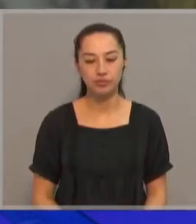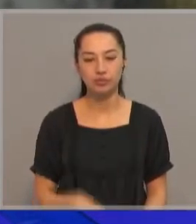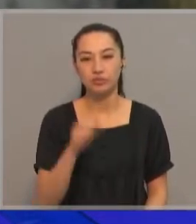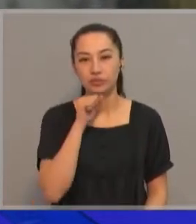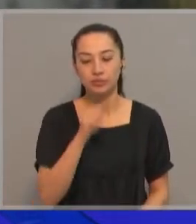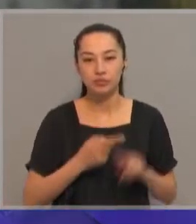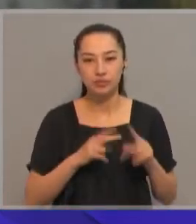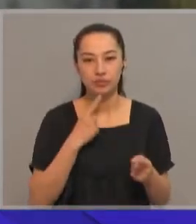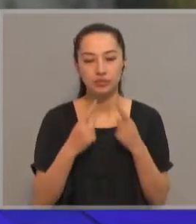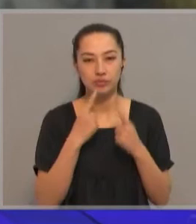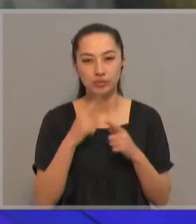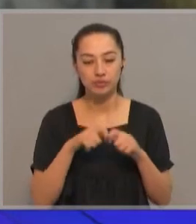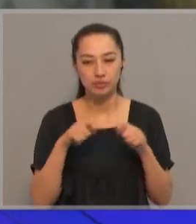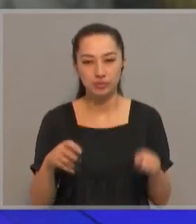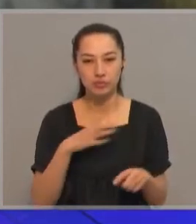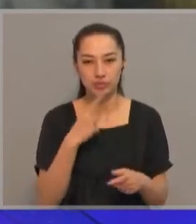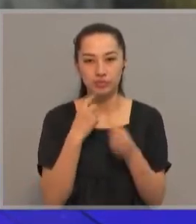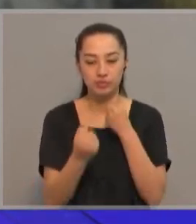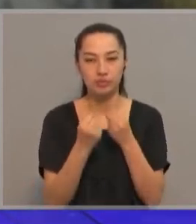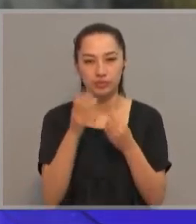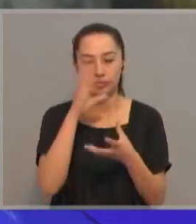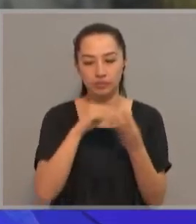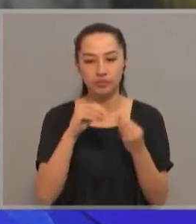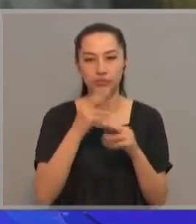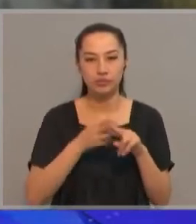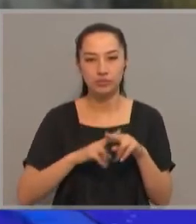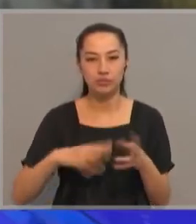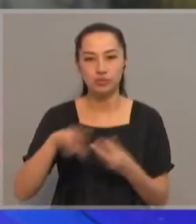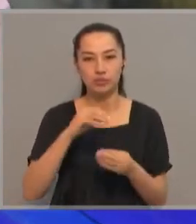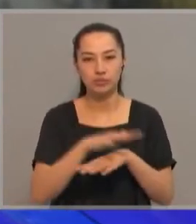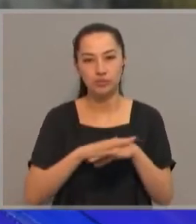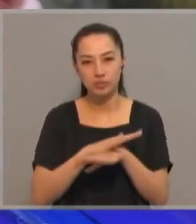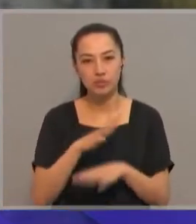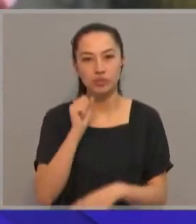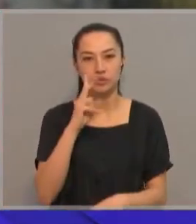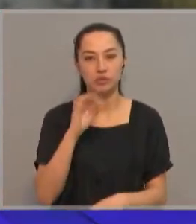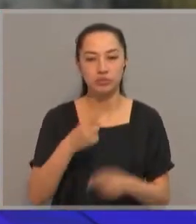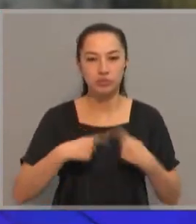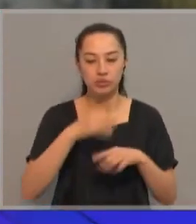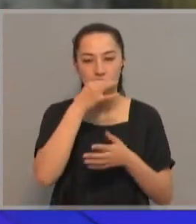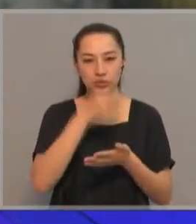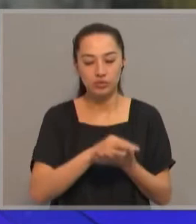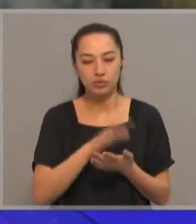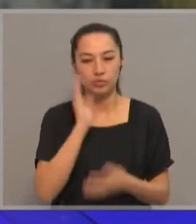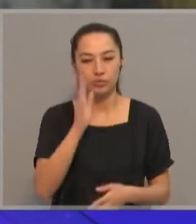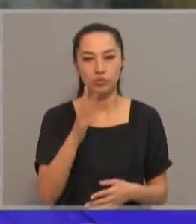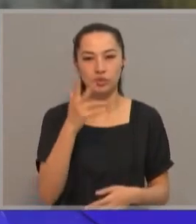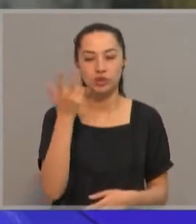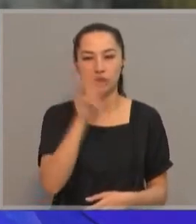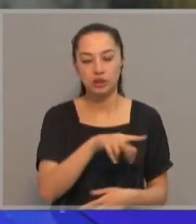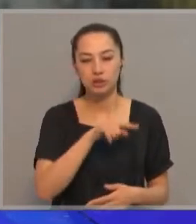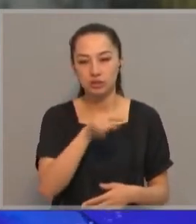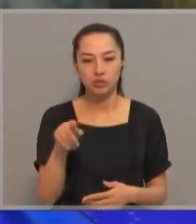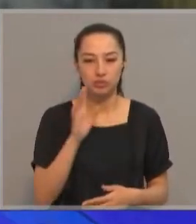Благодаря открытому диалогу укрепляется связь между госорганами и населением. А также за процветание города теперь ответственность будет нести три стороны.